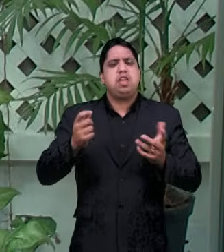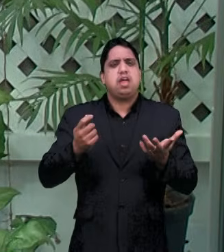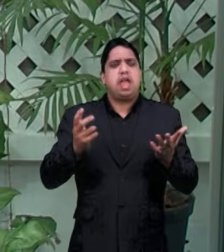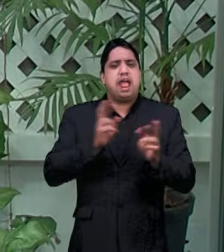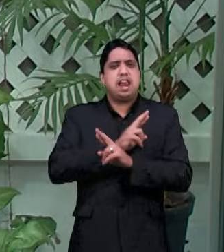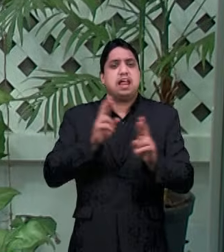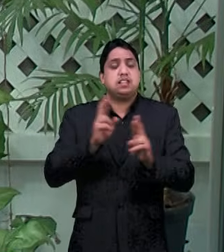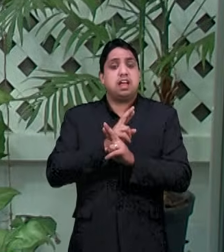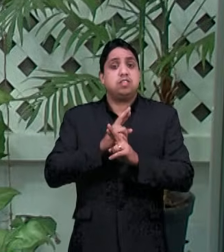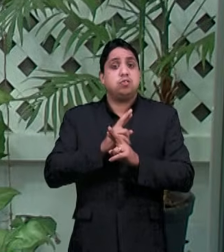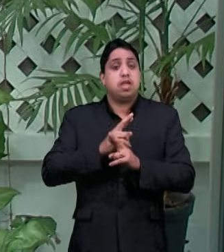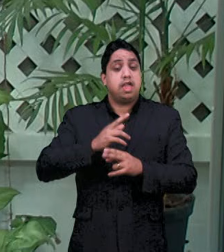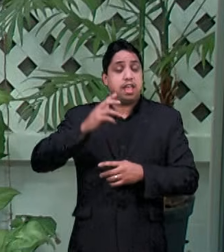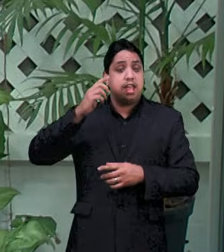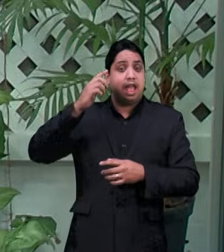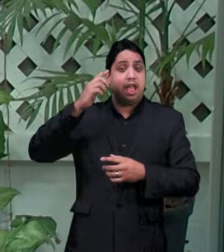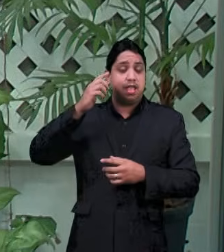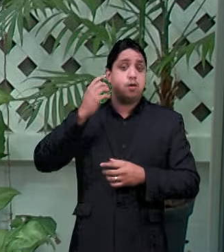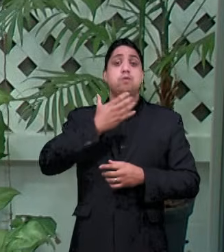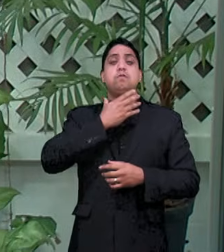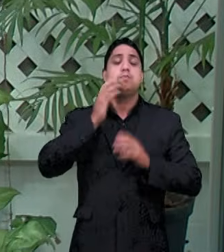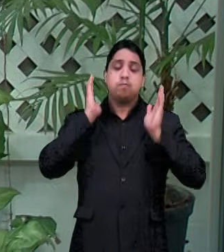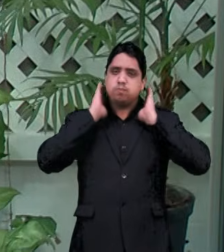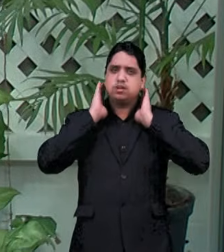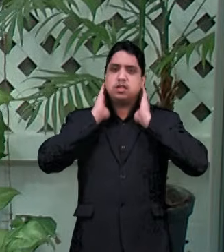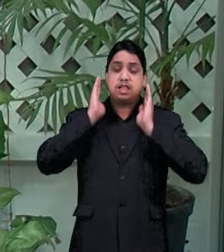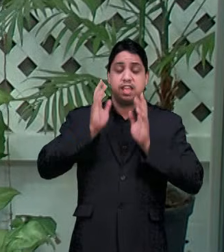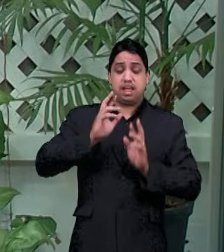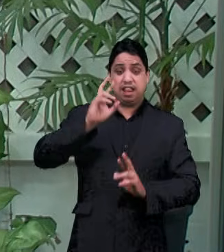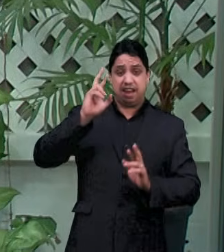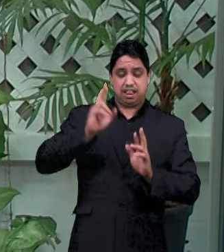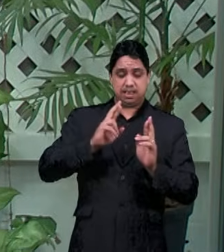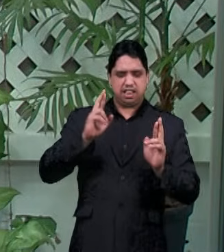instant l'union de la tête avec le corps.